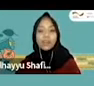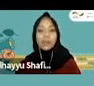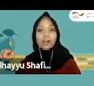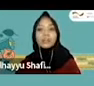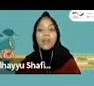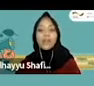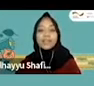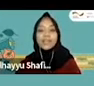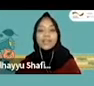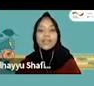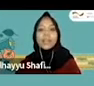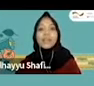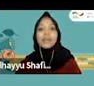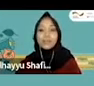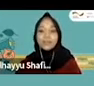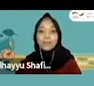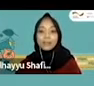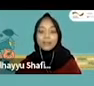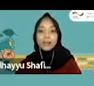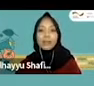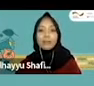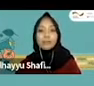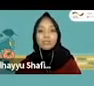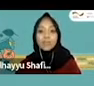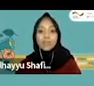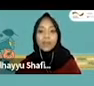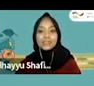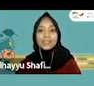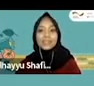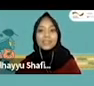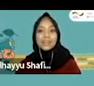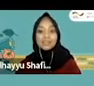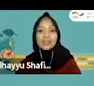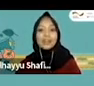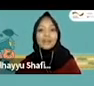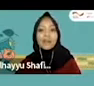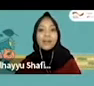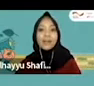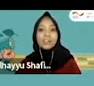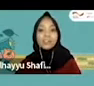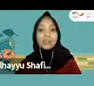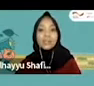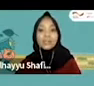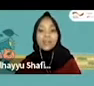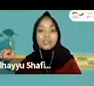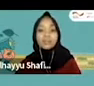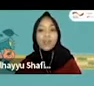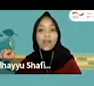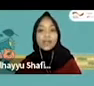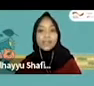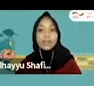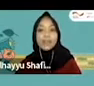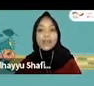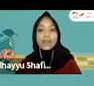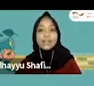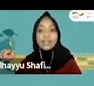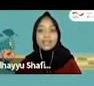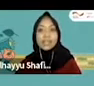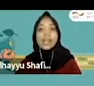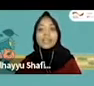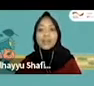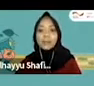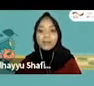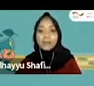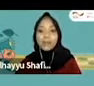Law atau Ical pertama-tama Kami mengucapkan selamat datang kepada narasumber kita yang sudah hadir pada hari